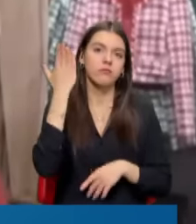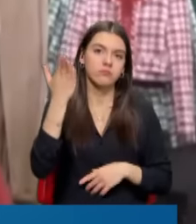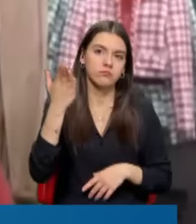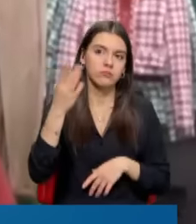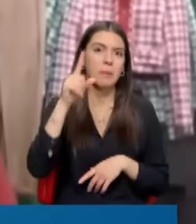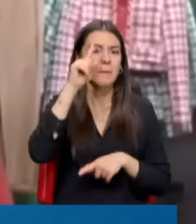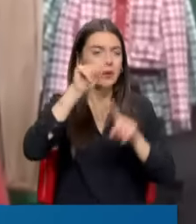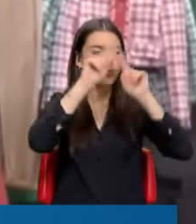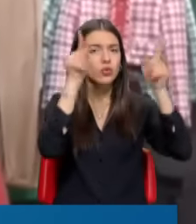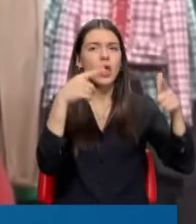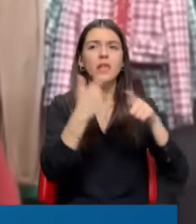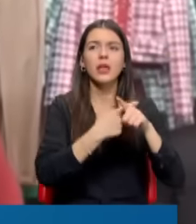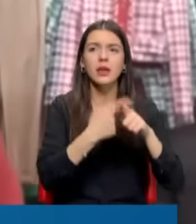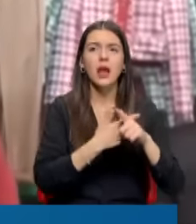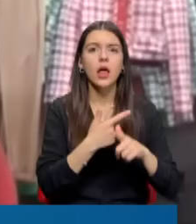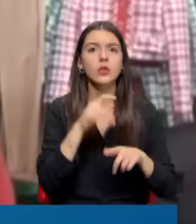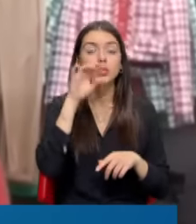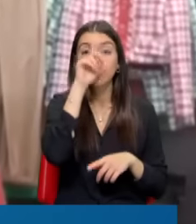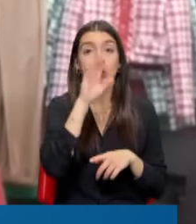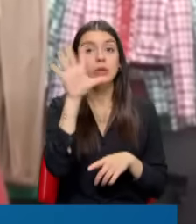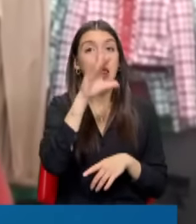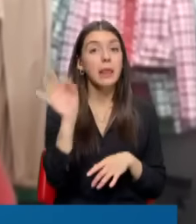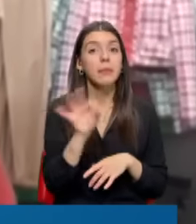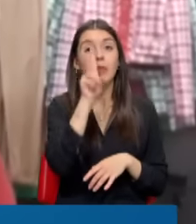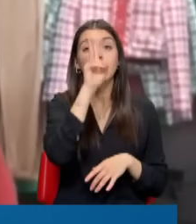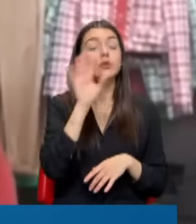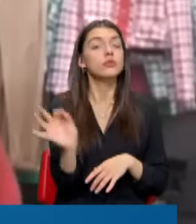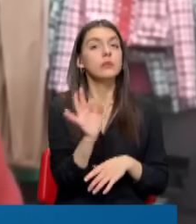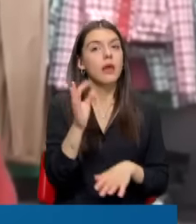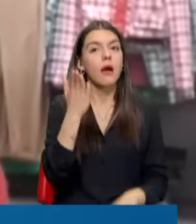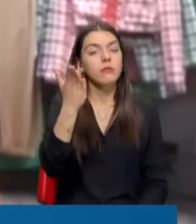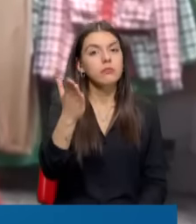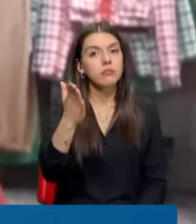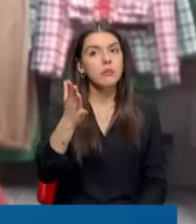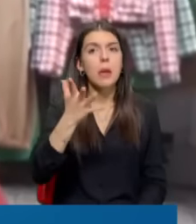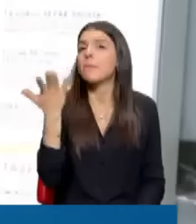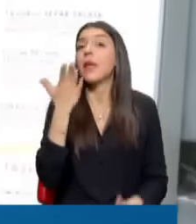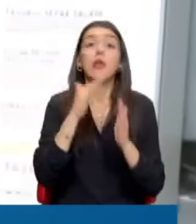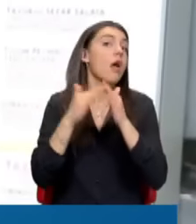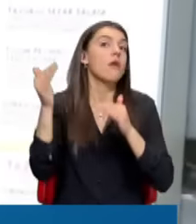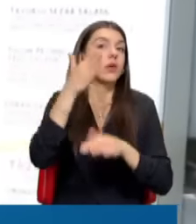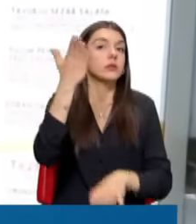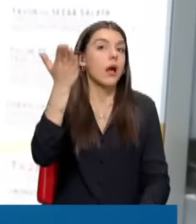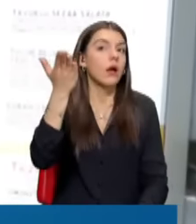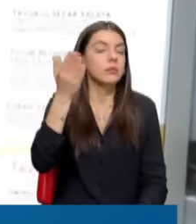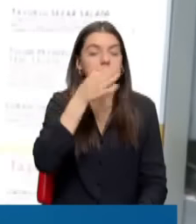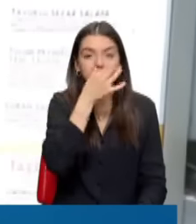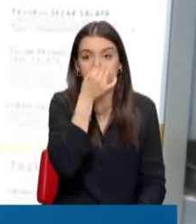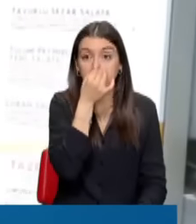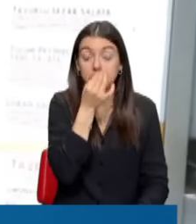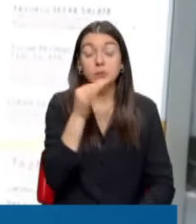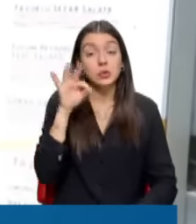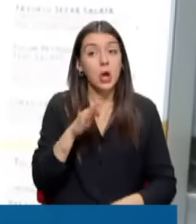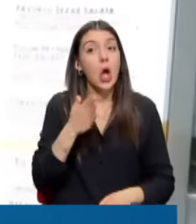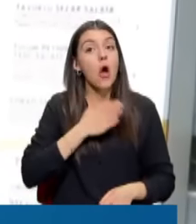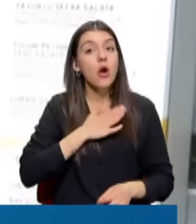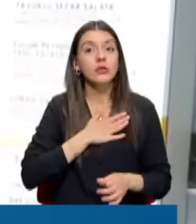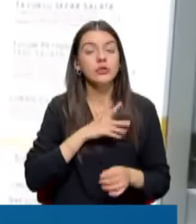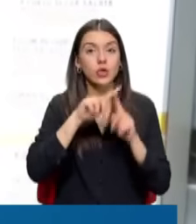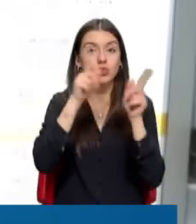Bir dükkan kirası şey onunla olmuş 150 milyar, 200 milyar. Belki de daha fazla yani. Önce buradaki mal